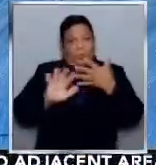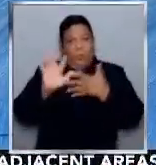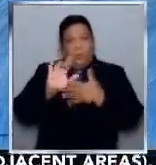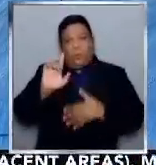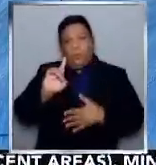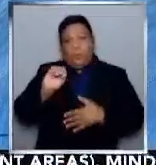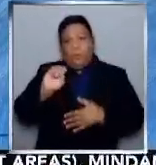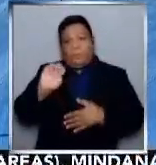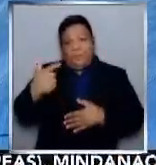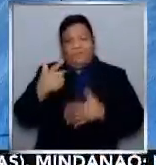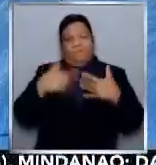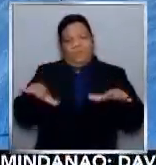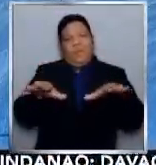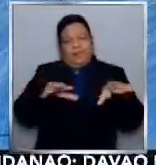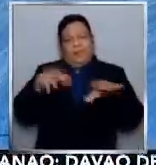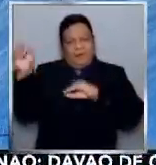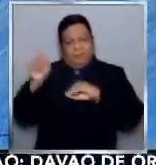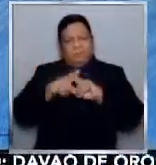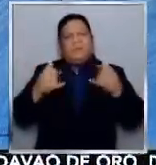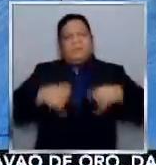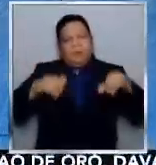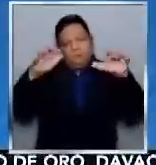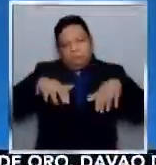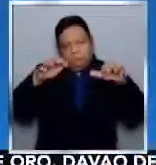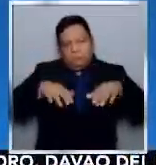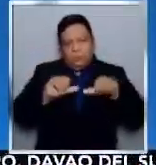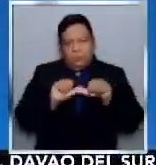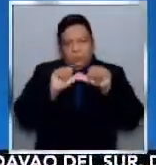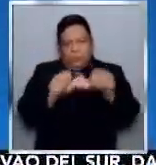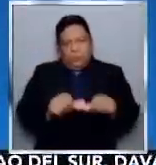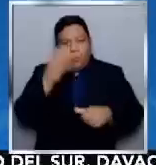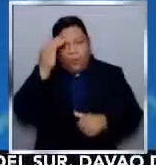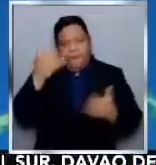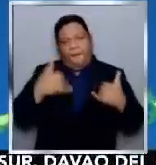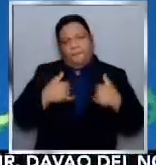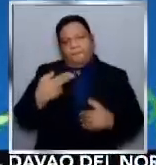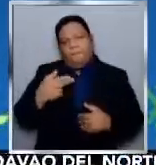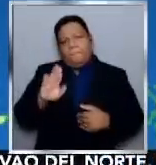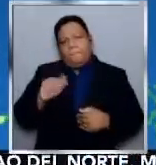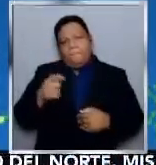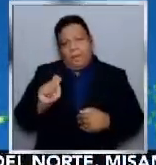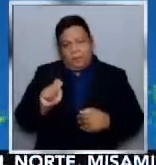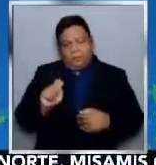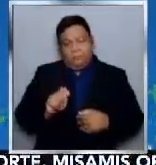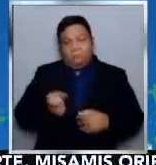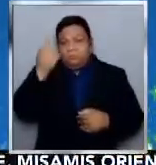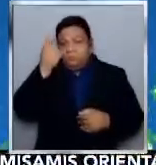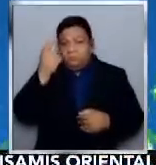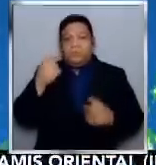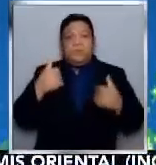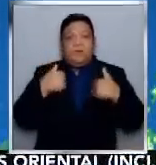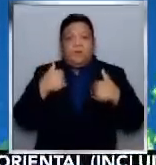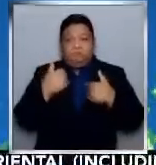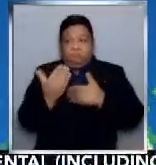sa habagat at localized thunderstorms. Sa datos ng Metro Weather umaga pa lang, may ulan na sa Southern Luzon. Halos buong bansa